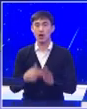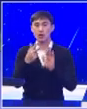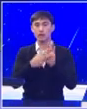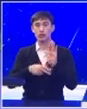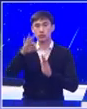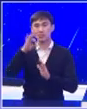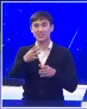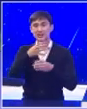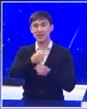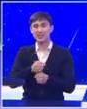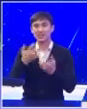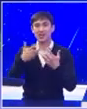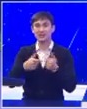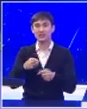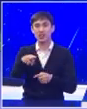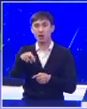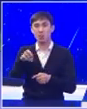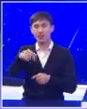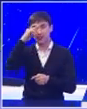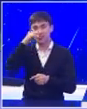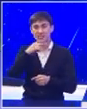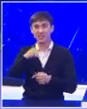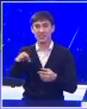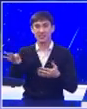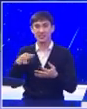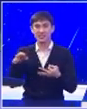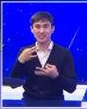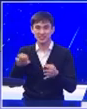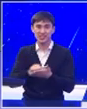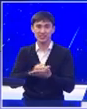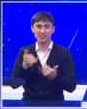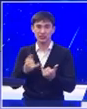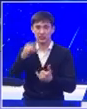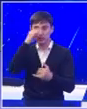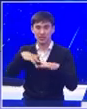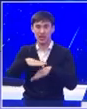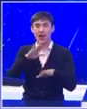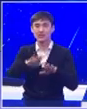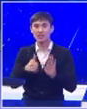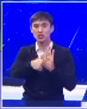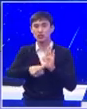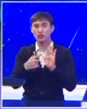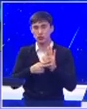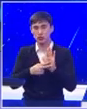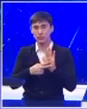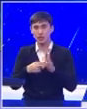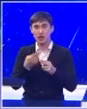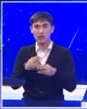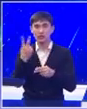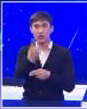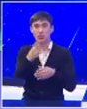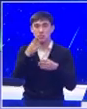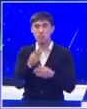На 80% сократилось количество ломбардов в Казахстане. Лицензированных на сегодня по стране осталось всего 608. Это вдвое